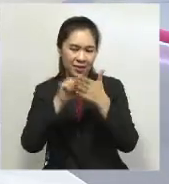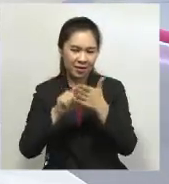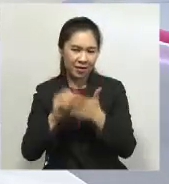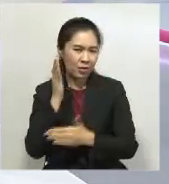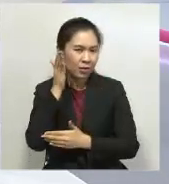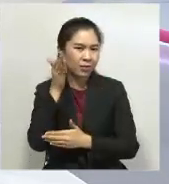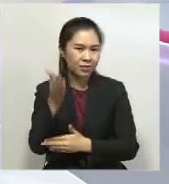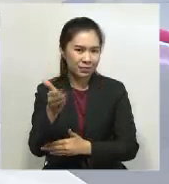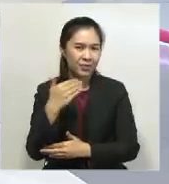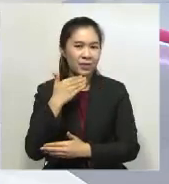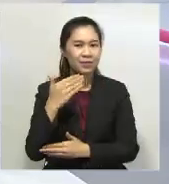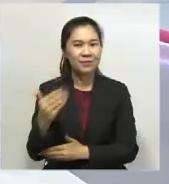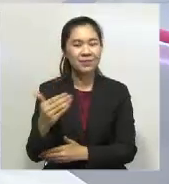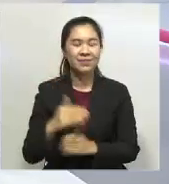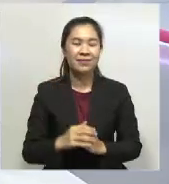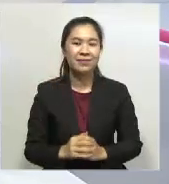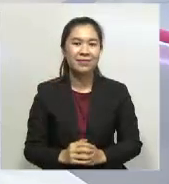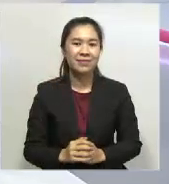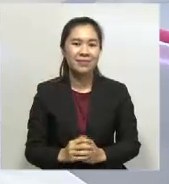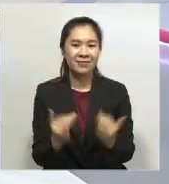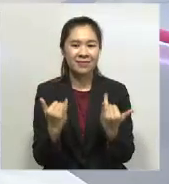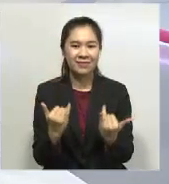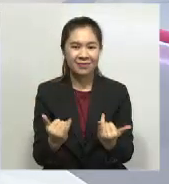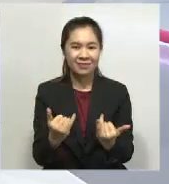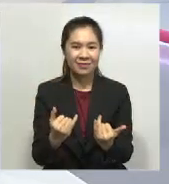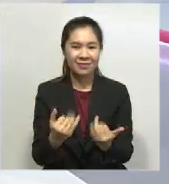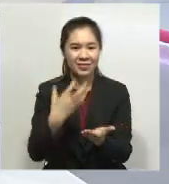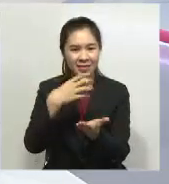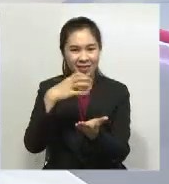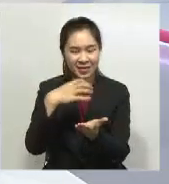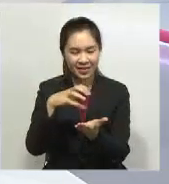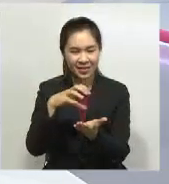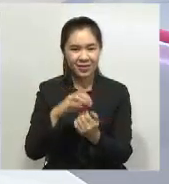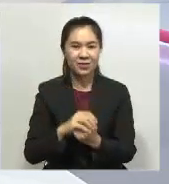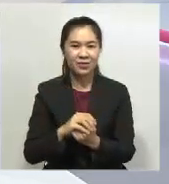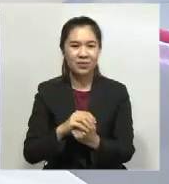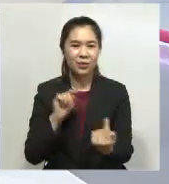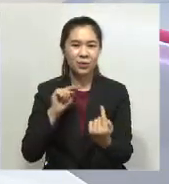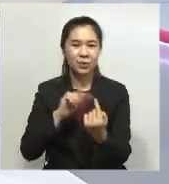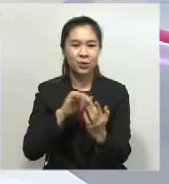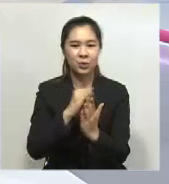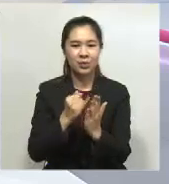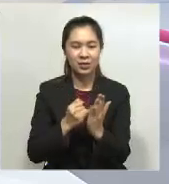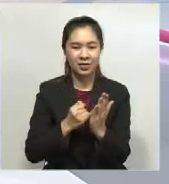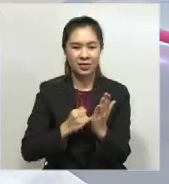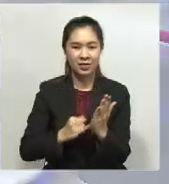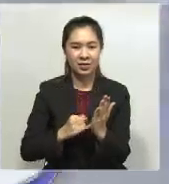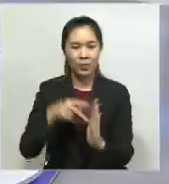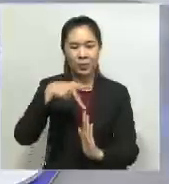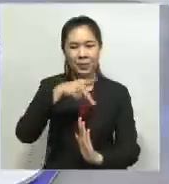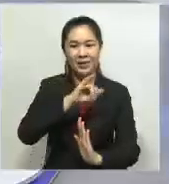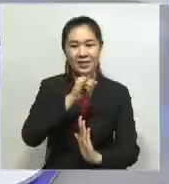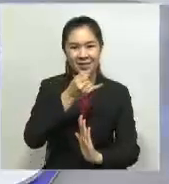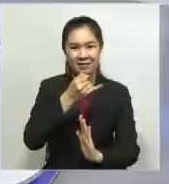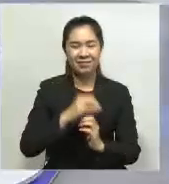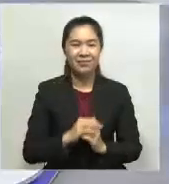ะยาวอย่างมั่นคงแล้วก็ยั่งยืนด้วยติดตามรายละเอียดได้จากคุณปวีณาฟักทองรายงานมาจากบึงสีไฟจังหวัดพิจิตรค่